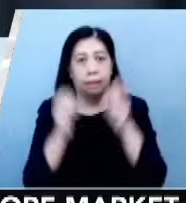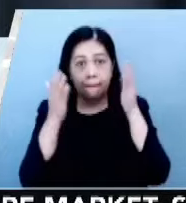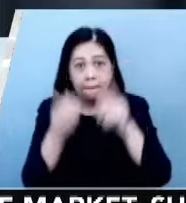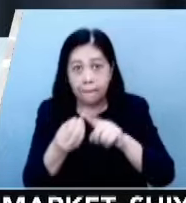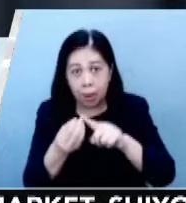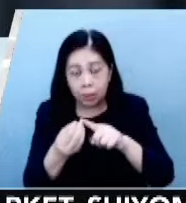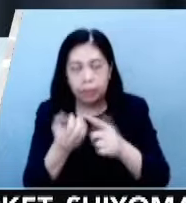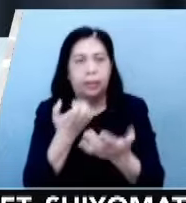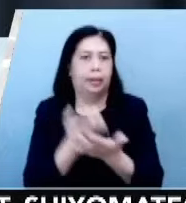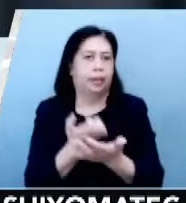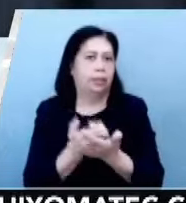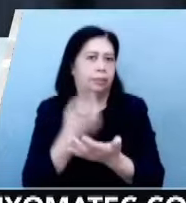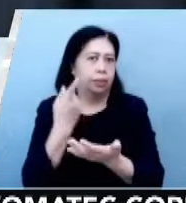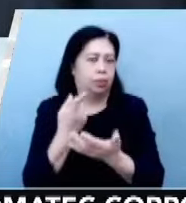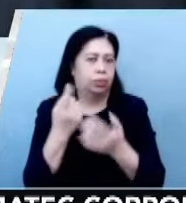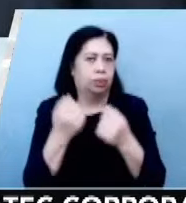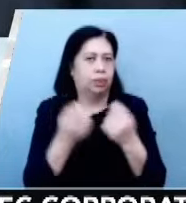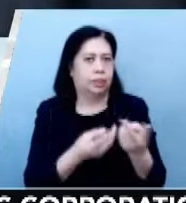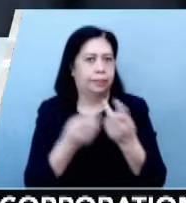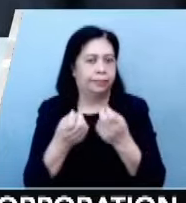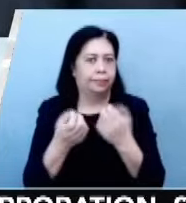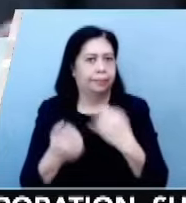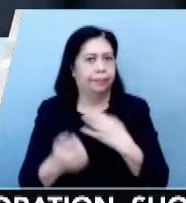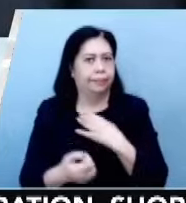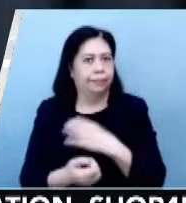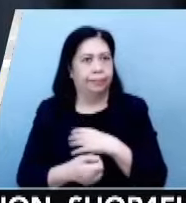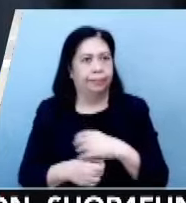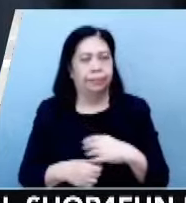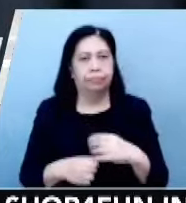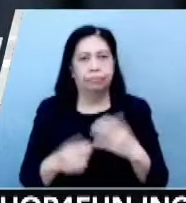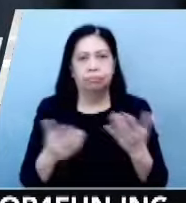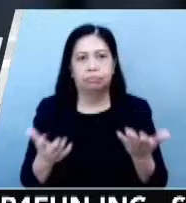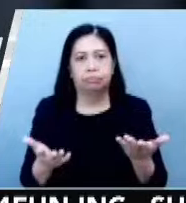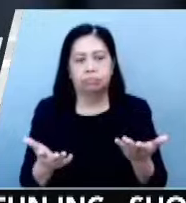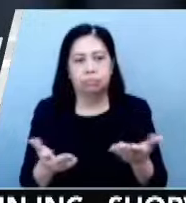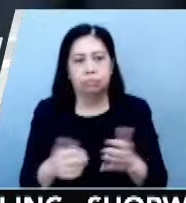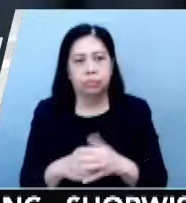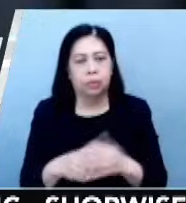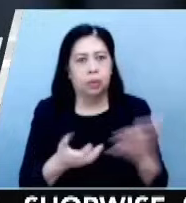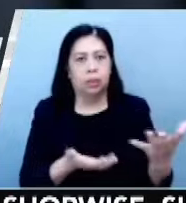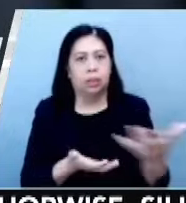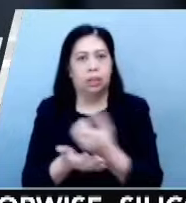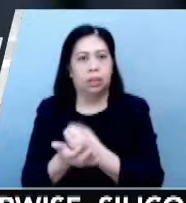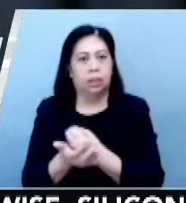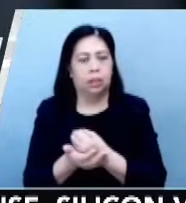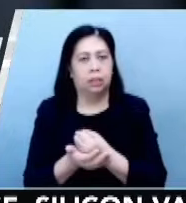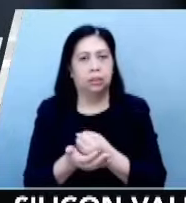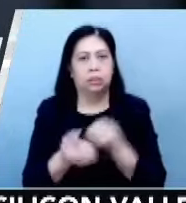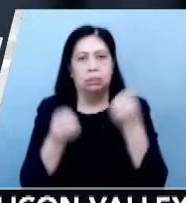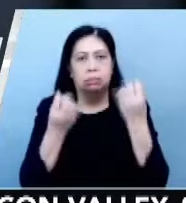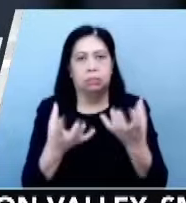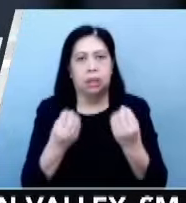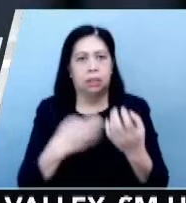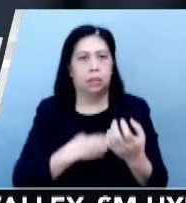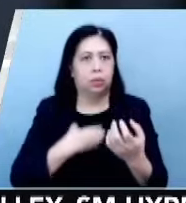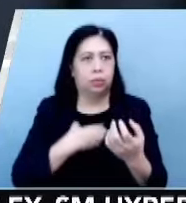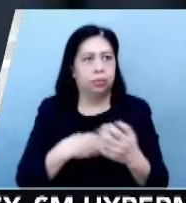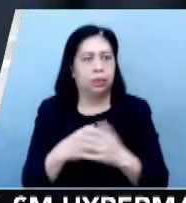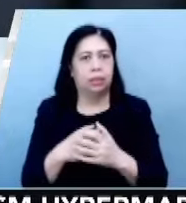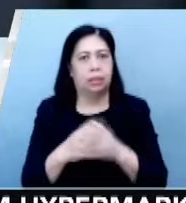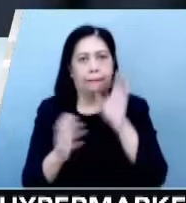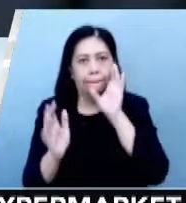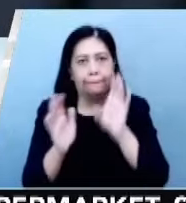be adopted by the House. We have gotten thousands of complaints, pictures, etc.